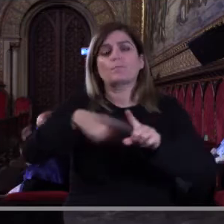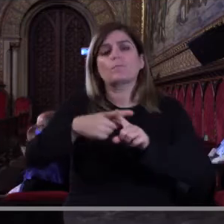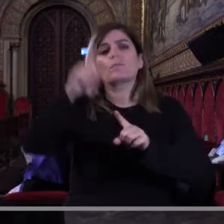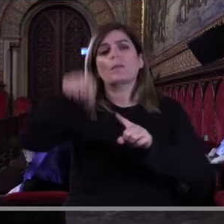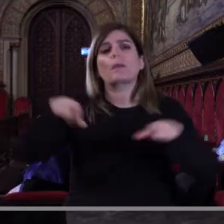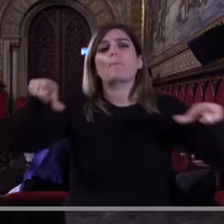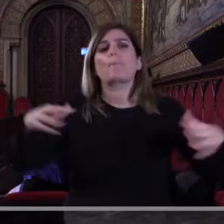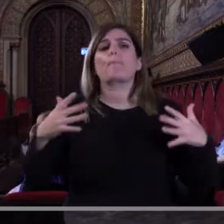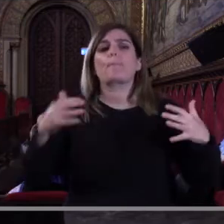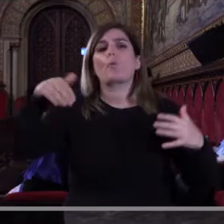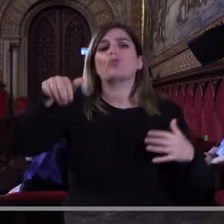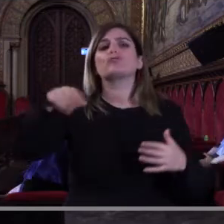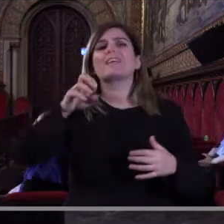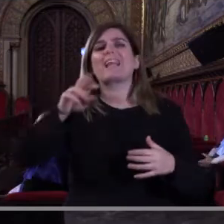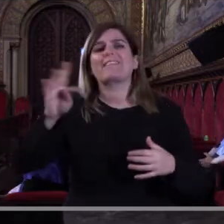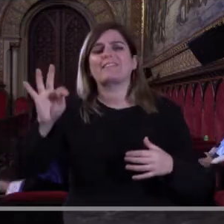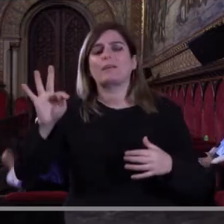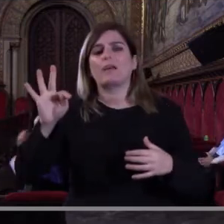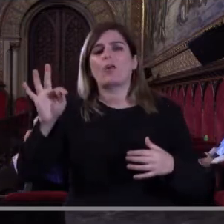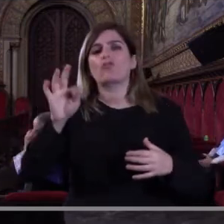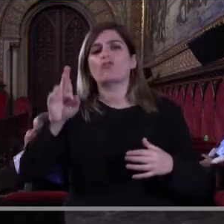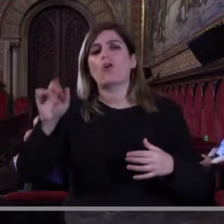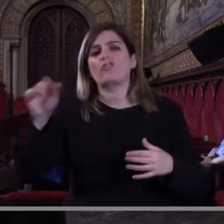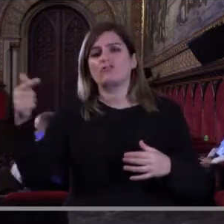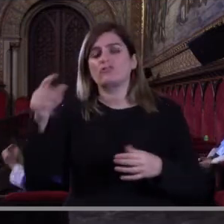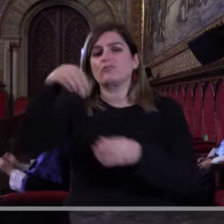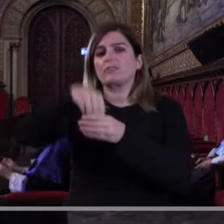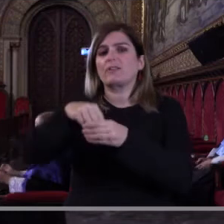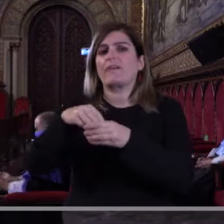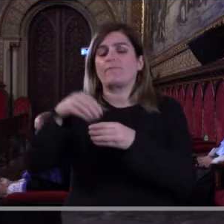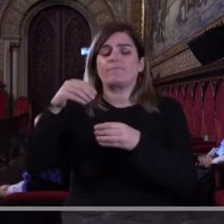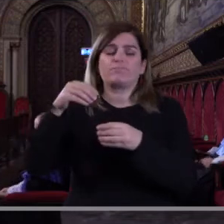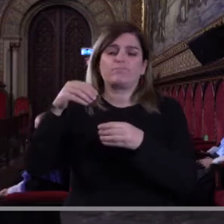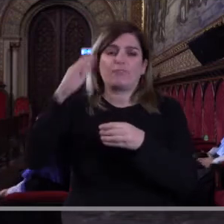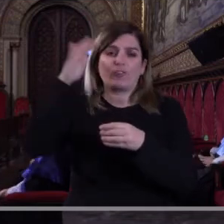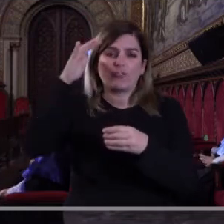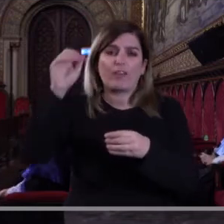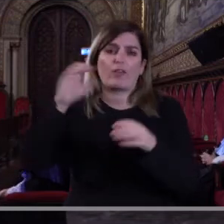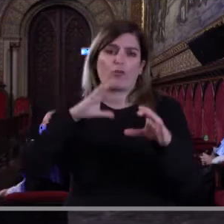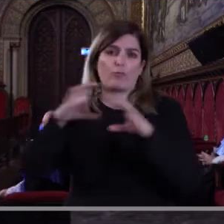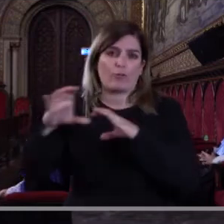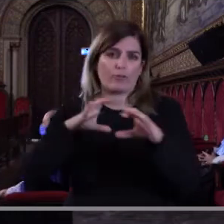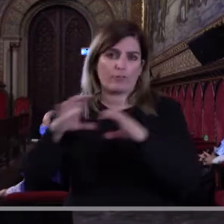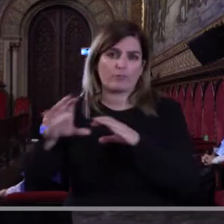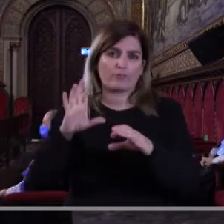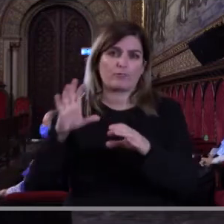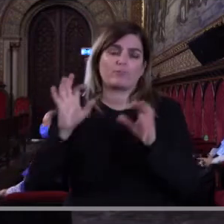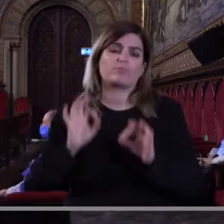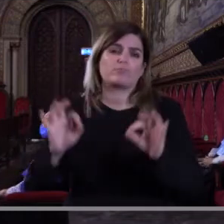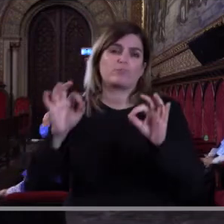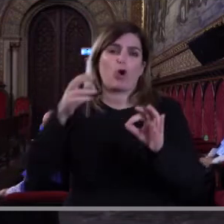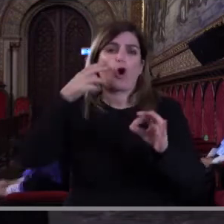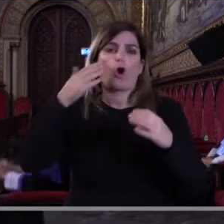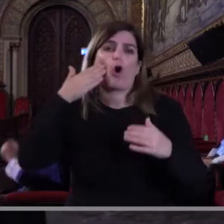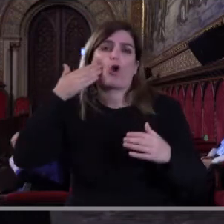Roig a la Facultat de Filologia i Comunicació dins dels actes commemoratius del Dia de la Dona. Tots